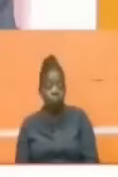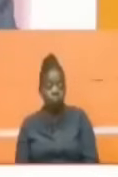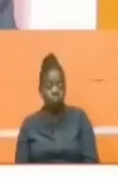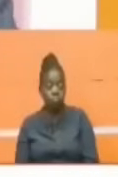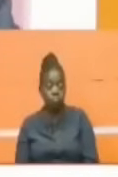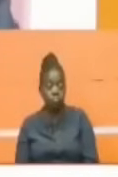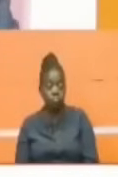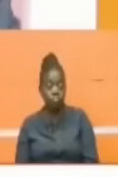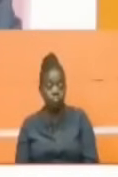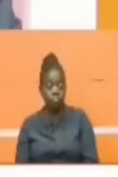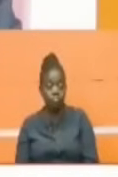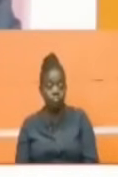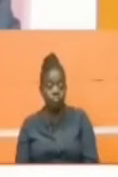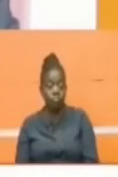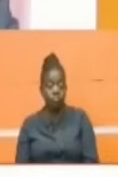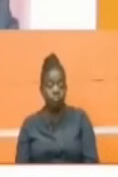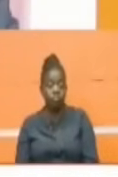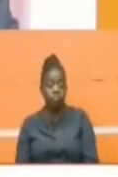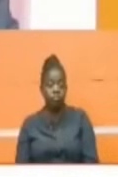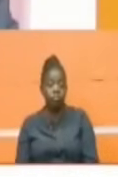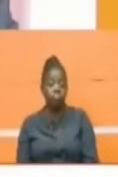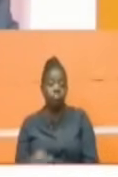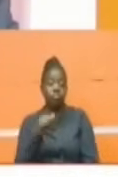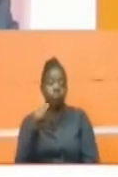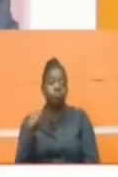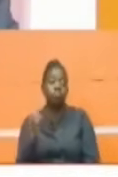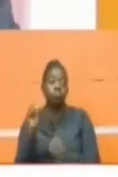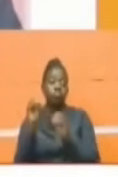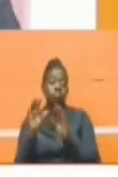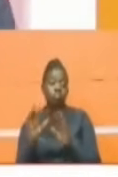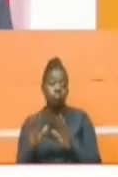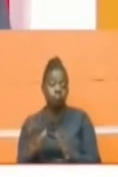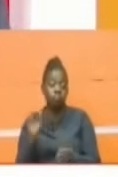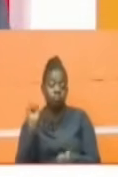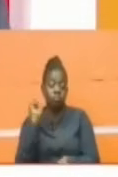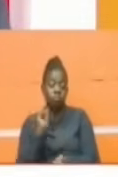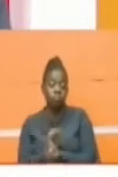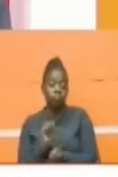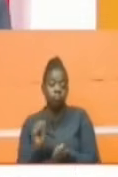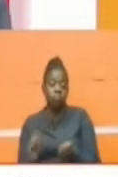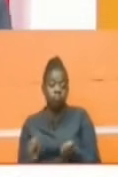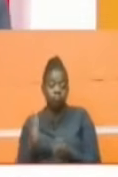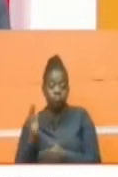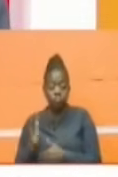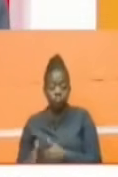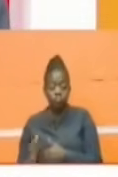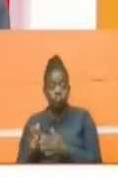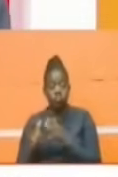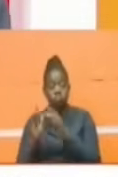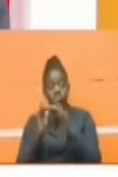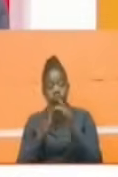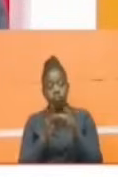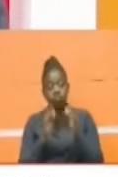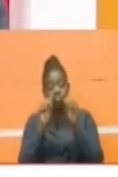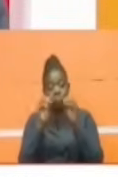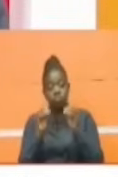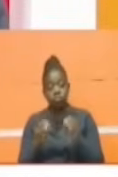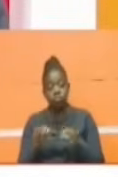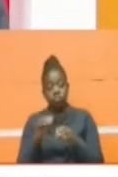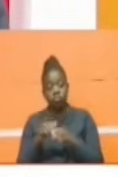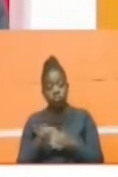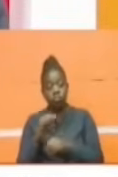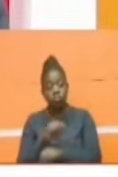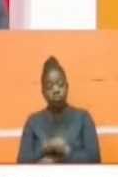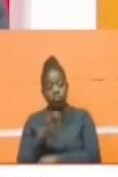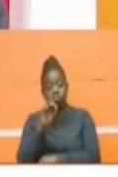TV. Kibinyate malala waliwo musomesa asingisiddwa omusango okweso obubi omukutu okugatta abasomesa mu ssomero lya